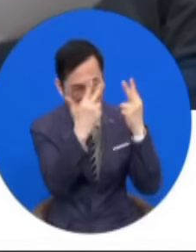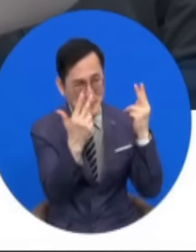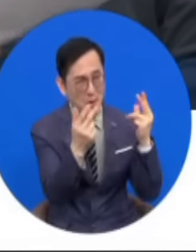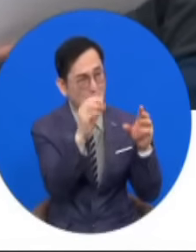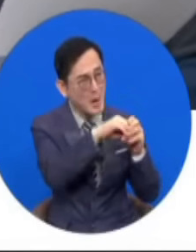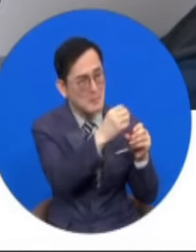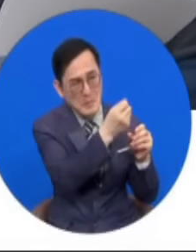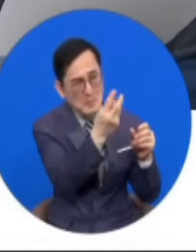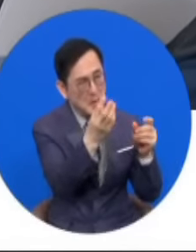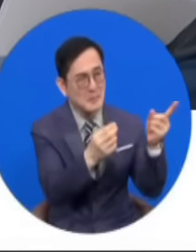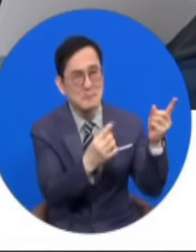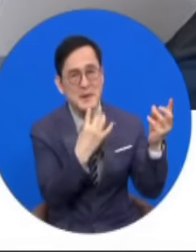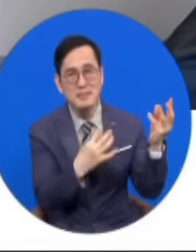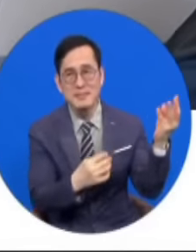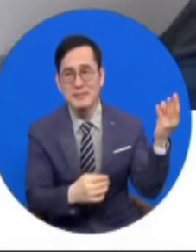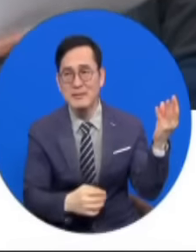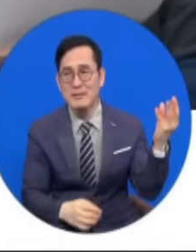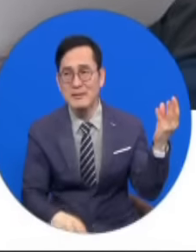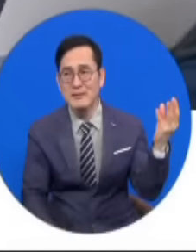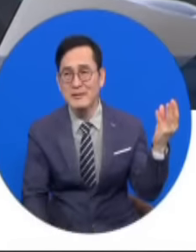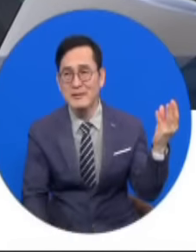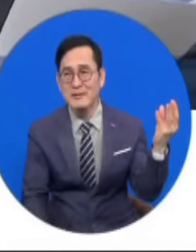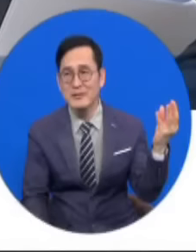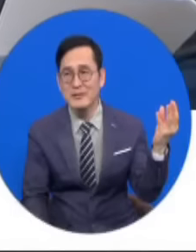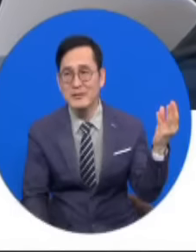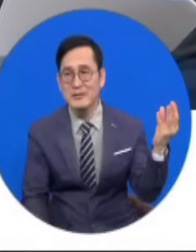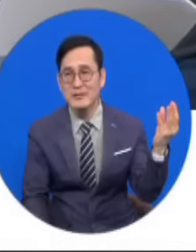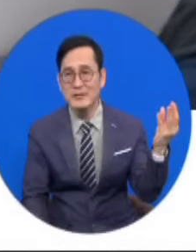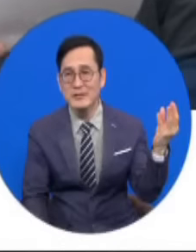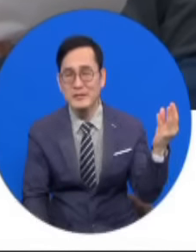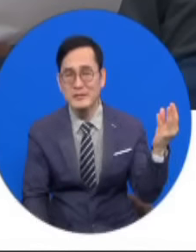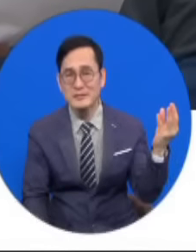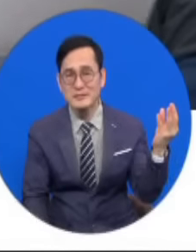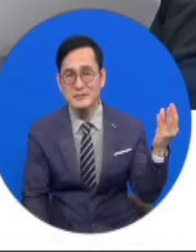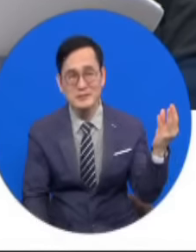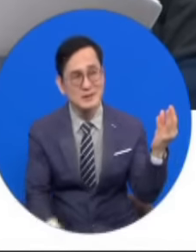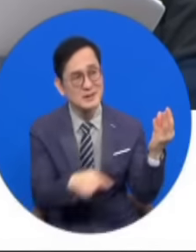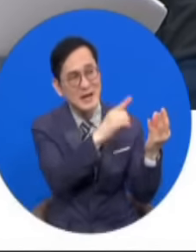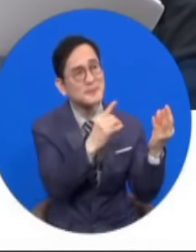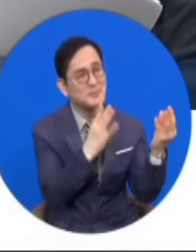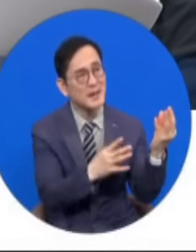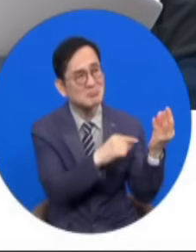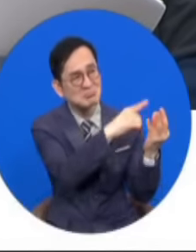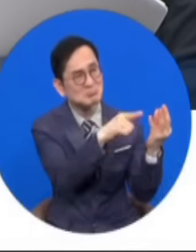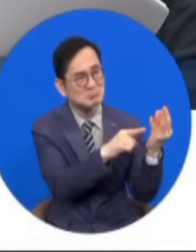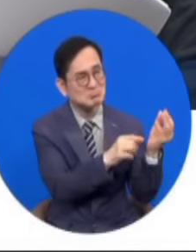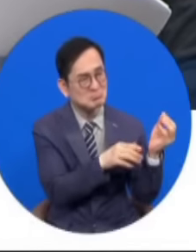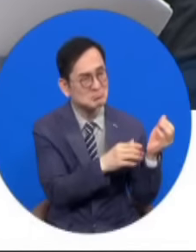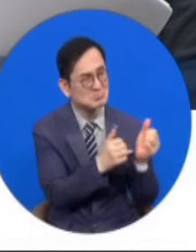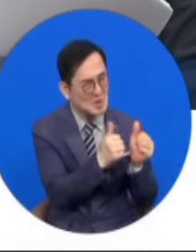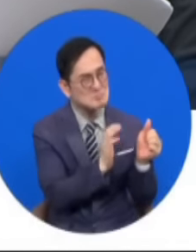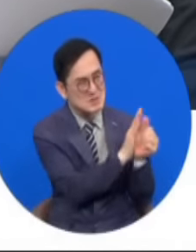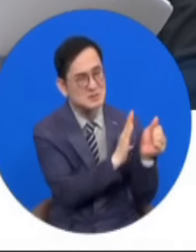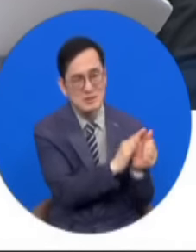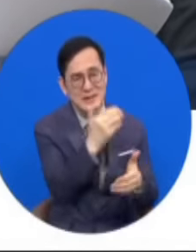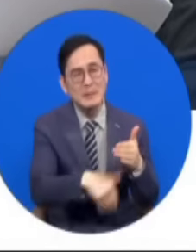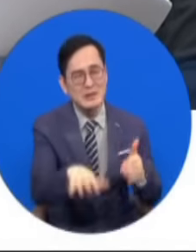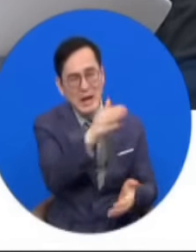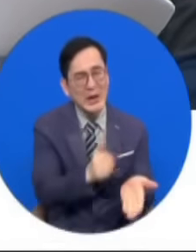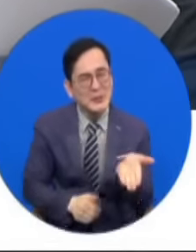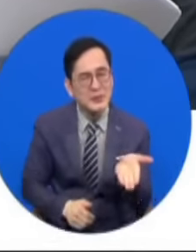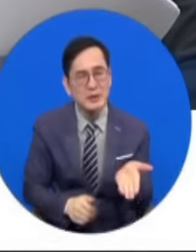긍정적인 방향으로 에너지를 분출할 수 있도록 항상 밀당을 해야 된다 이게 이게 처음 사례가 아니잖아요 팬덤 정치는 사실 문재인 정부